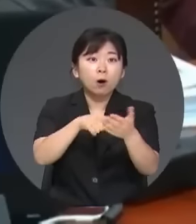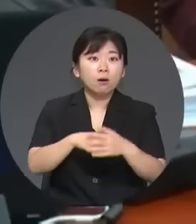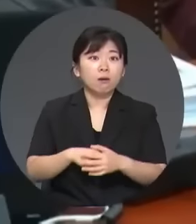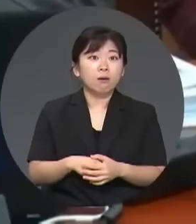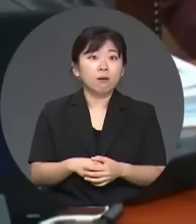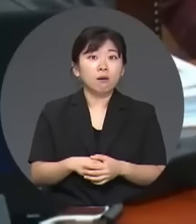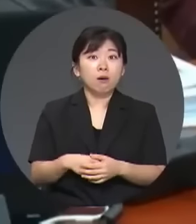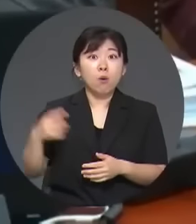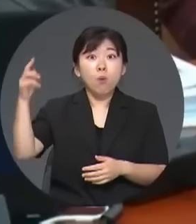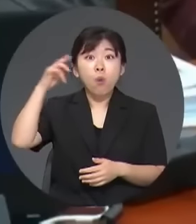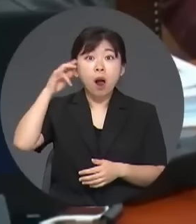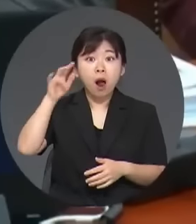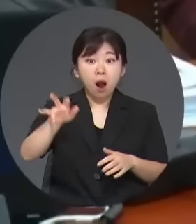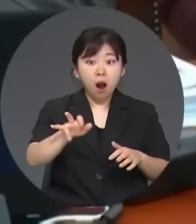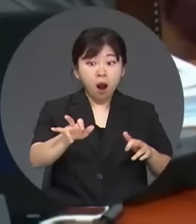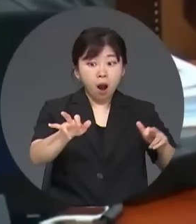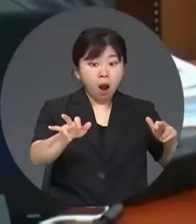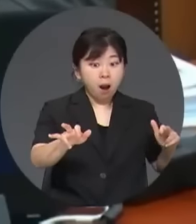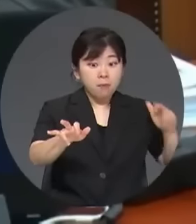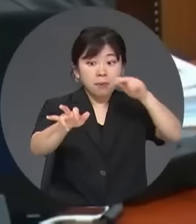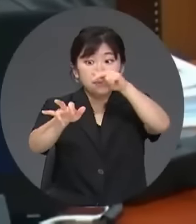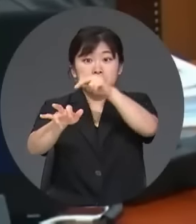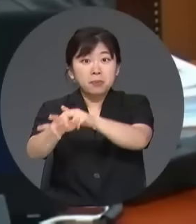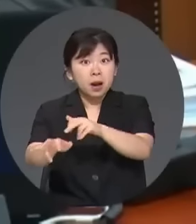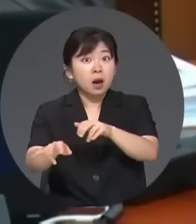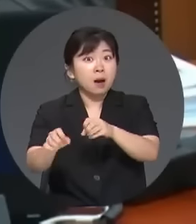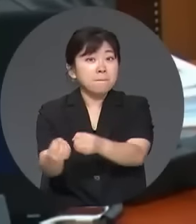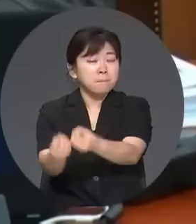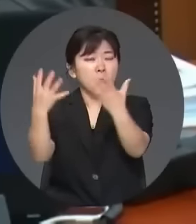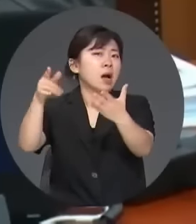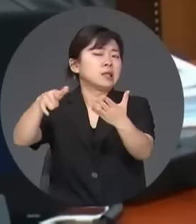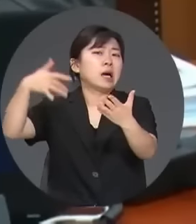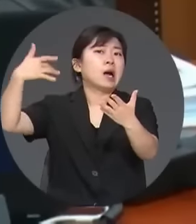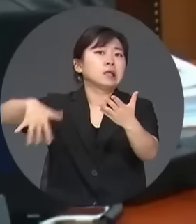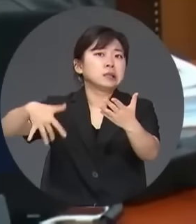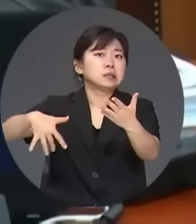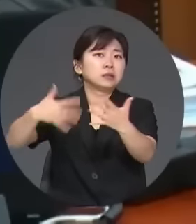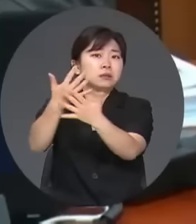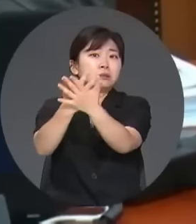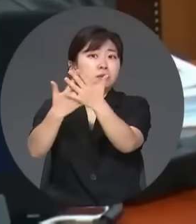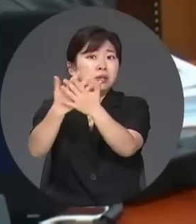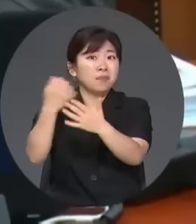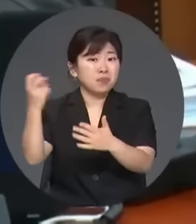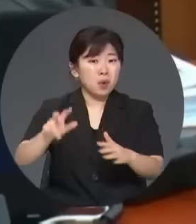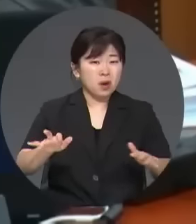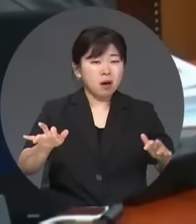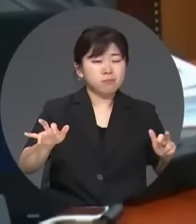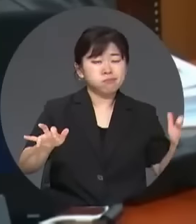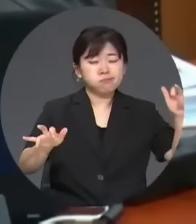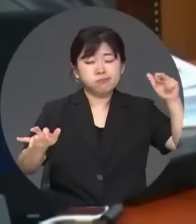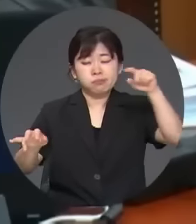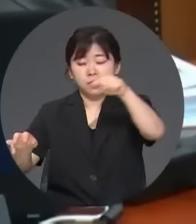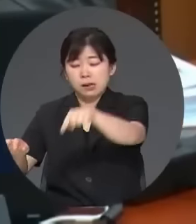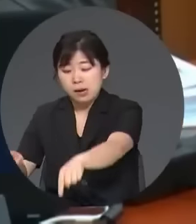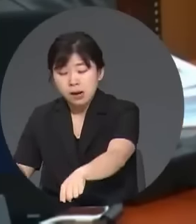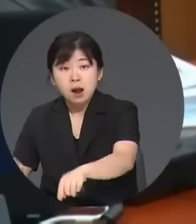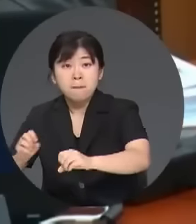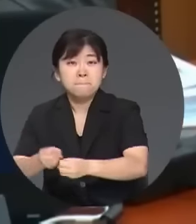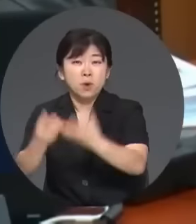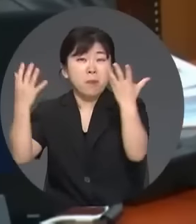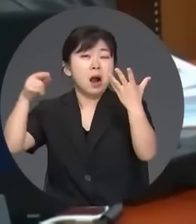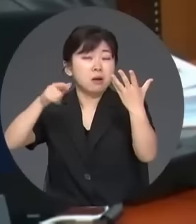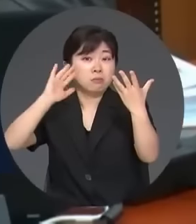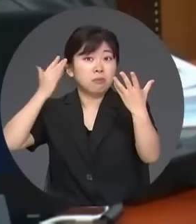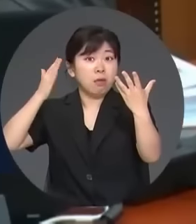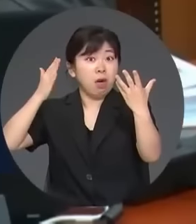공대 공도 아직은 불확실한데 거기다 공대 G까지 포함해서 업그레이드 시킨다 하더라도 이게 40대에서 40대로